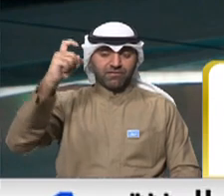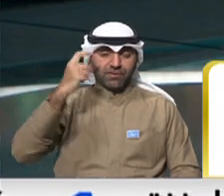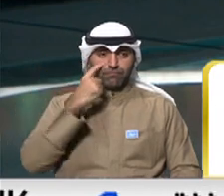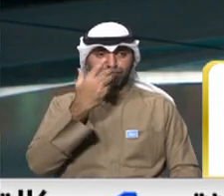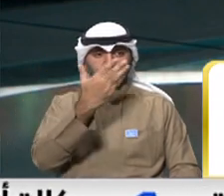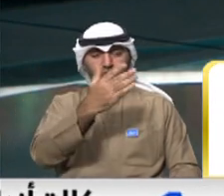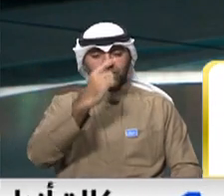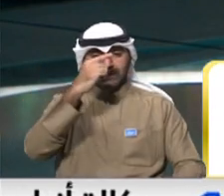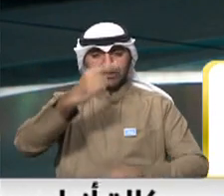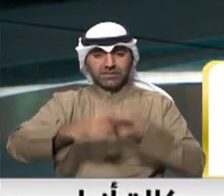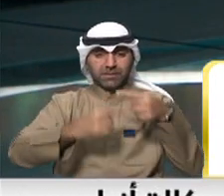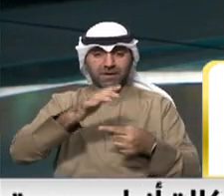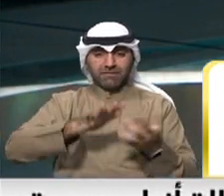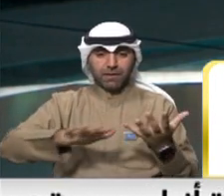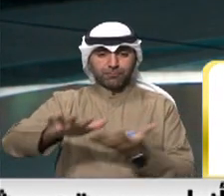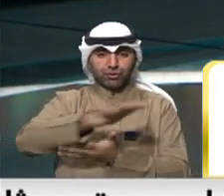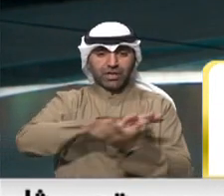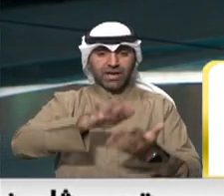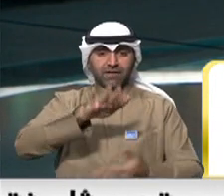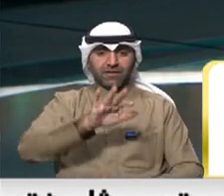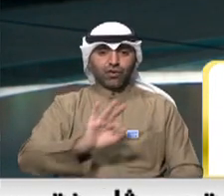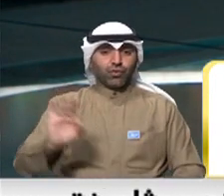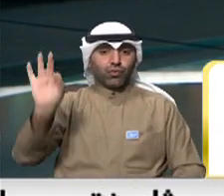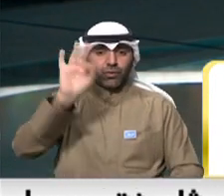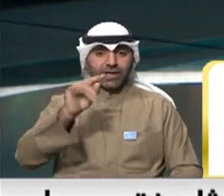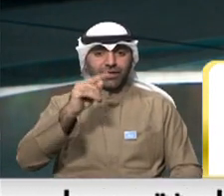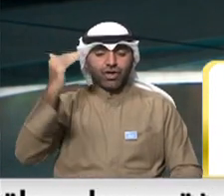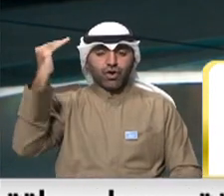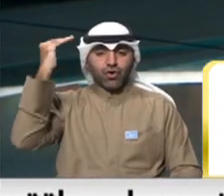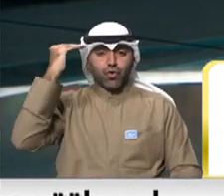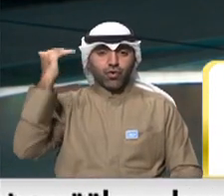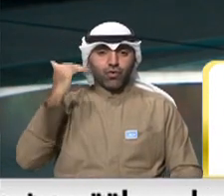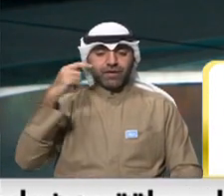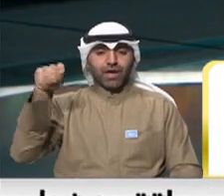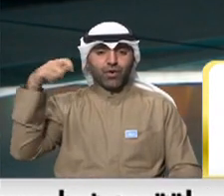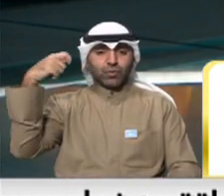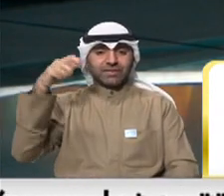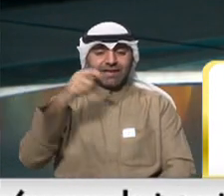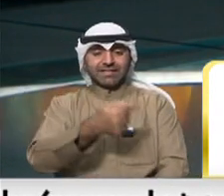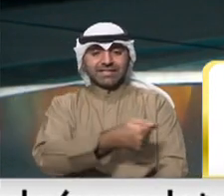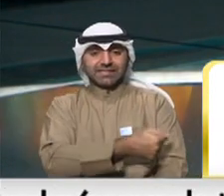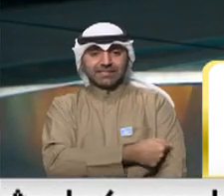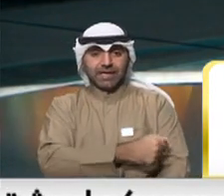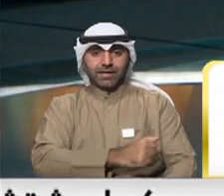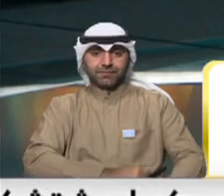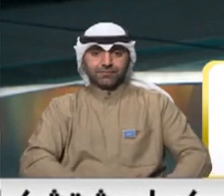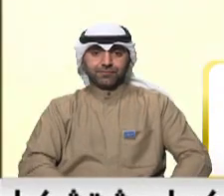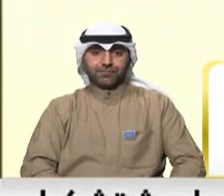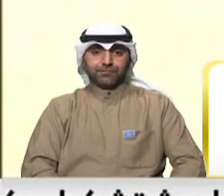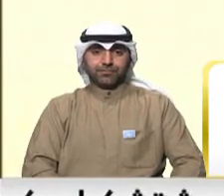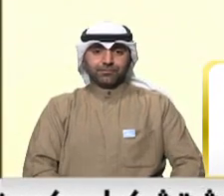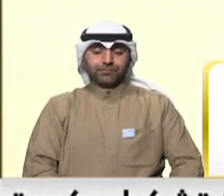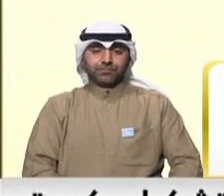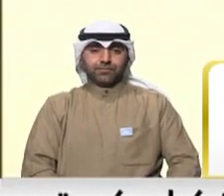النهائي الذي حددته الحكومة لاتخاذ إجراءات قانونية ضدهم.